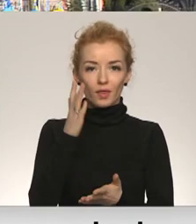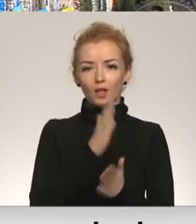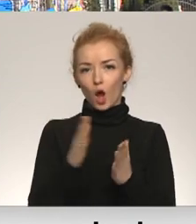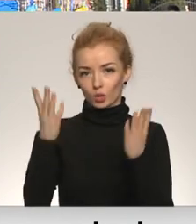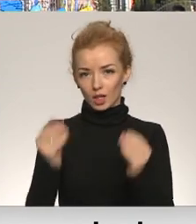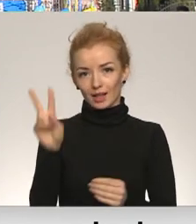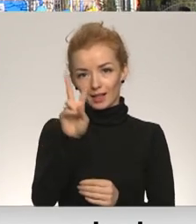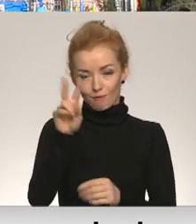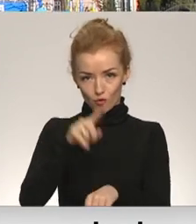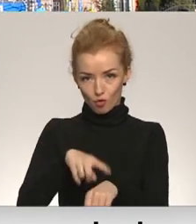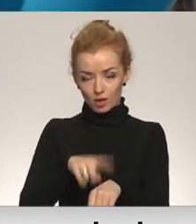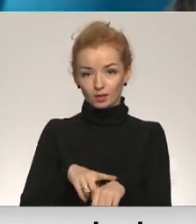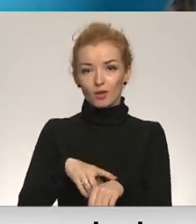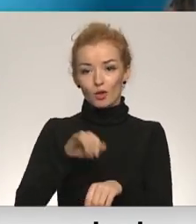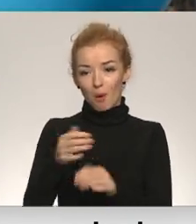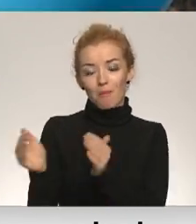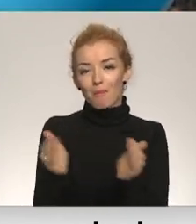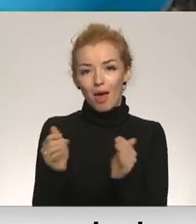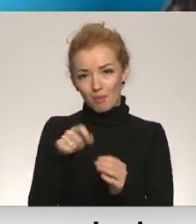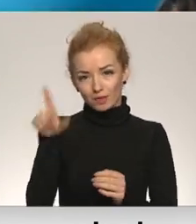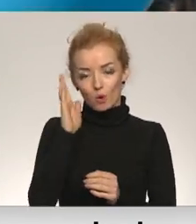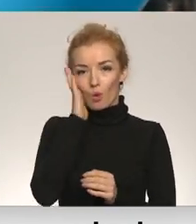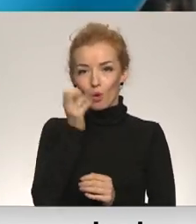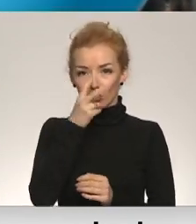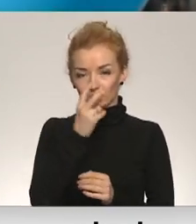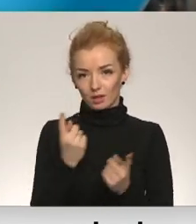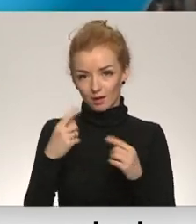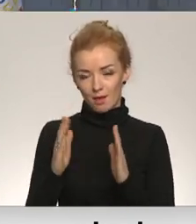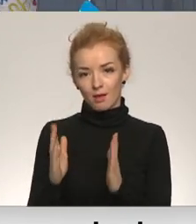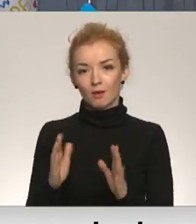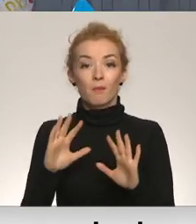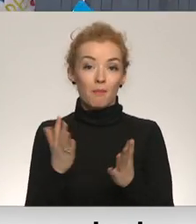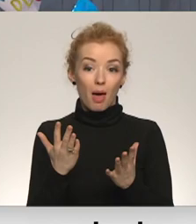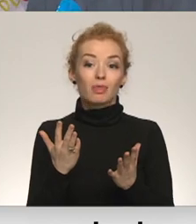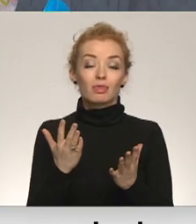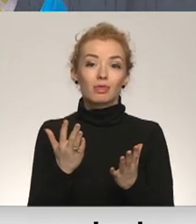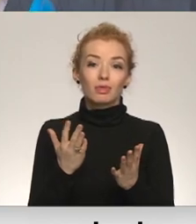dienā, laikā, kad daudzi mazuļi savos ratos guļ pusdienas miedziņu, bet virs viņu